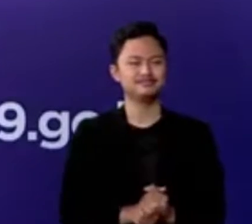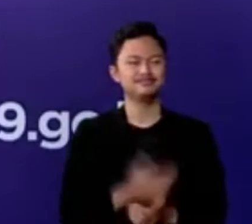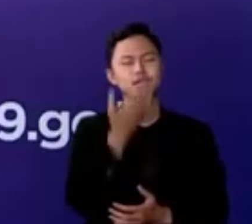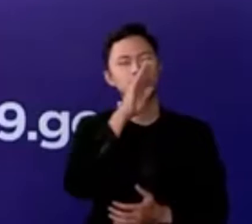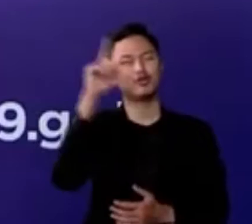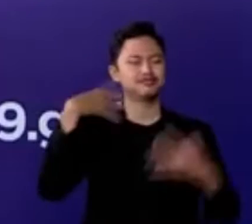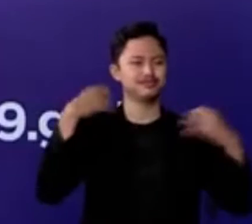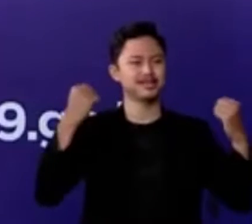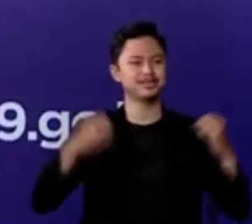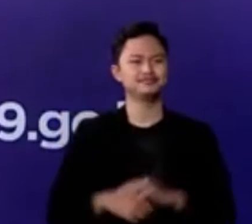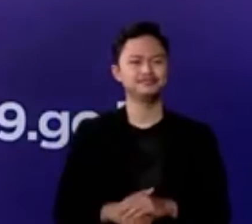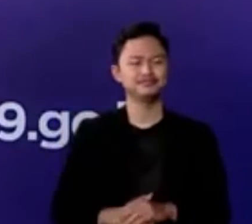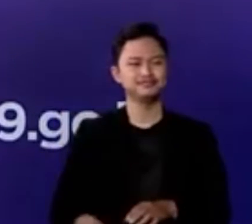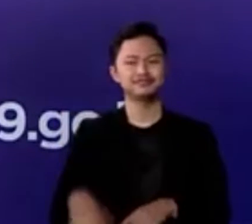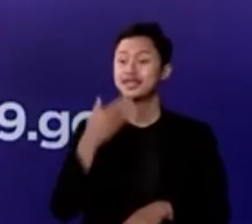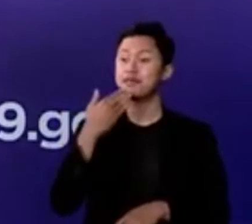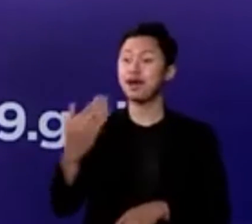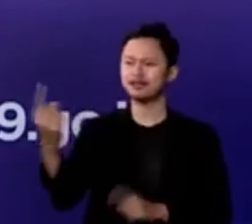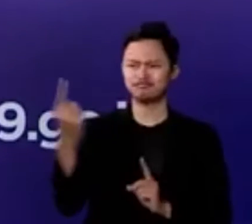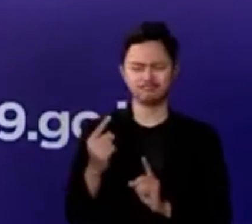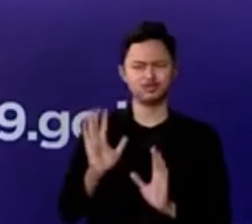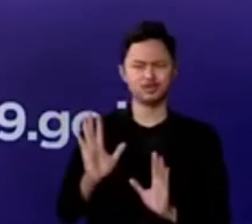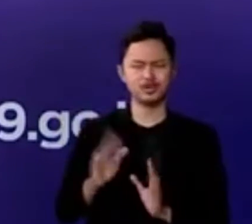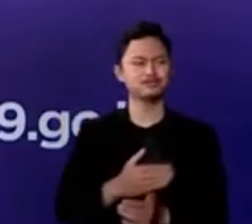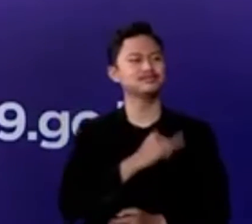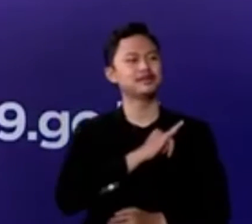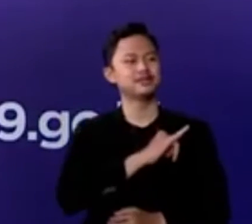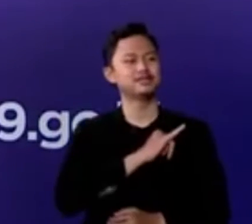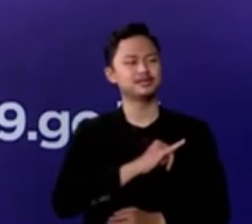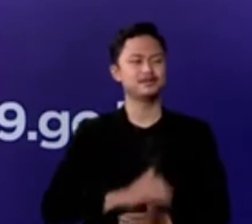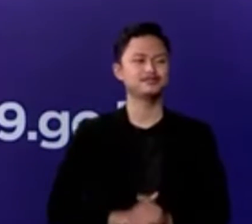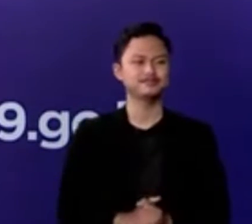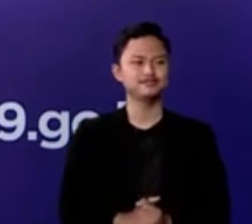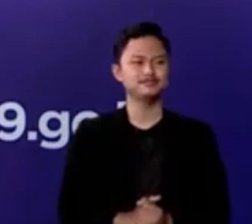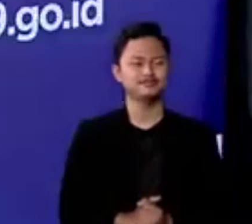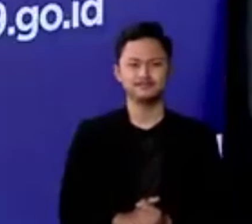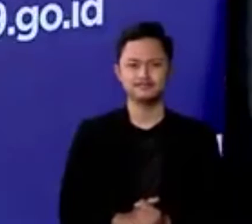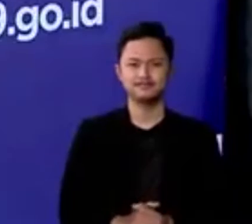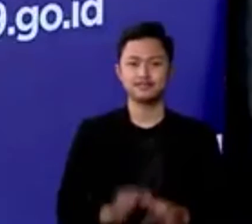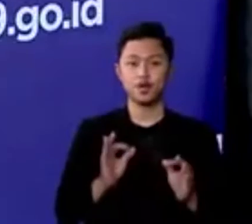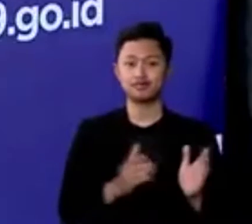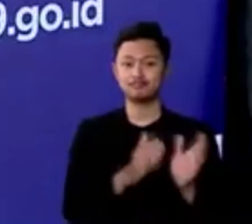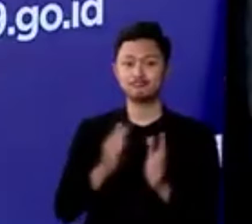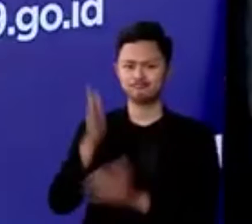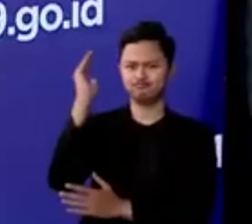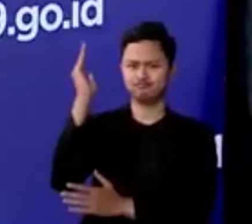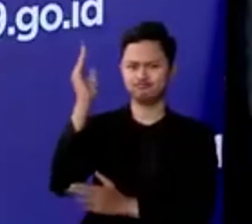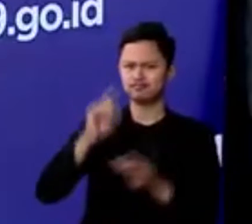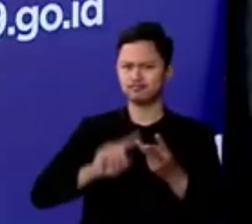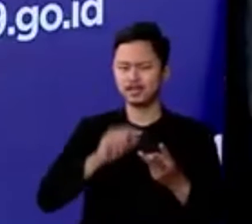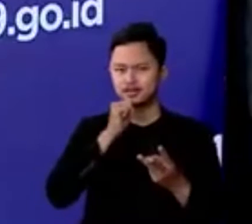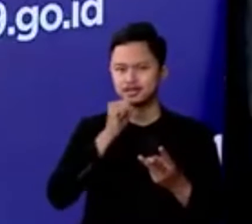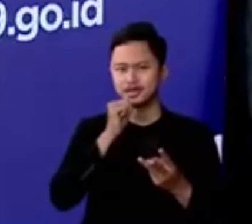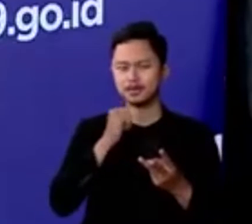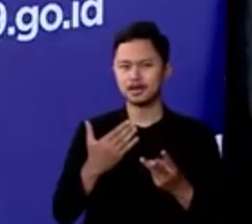Alhamdulillah Alhamdulillah sehat Makasih ya udah menyempatkan waktu ini ditengah kesibukannya Oke dan berikut ya narasumber